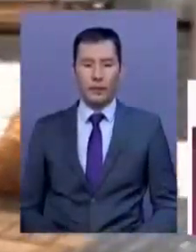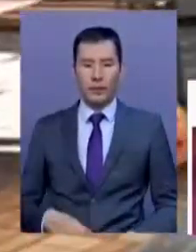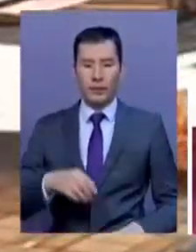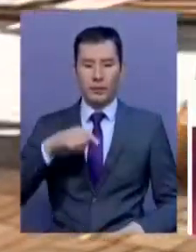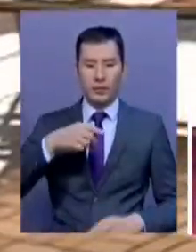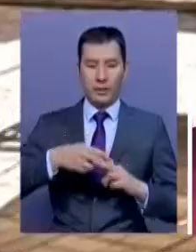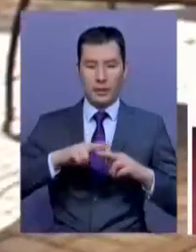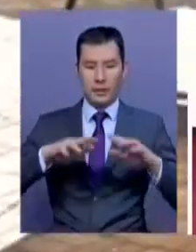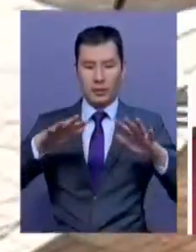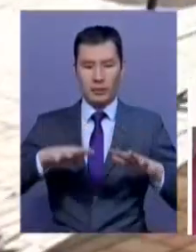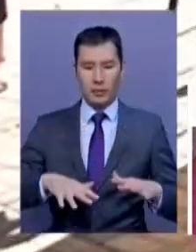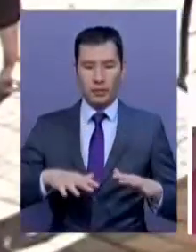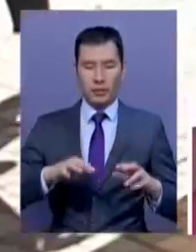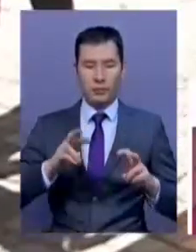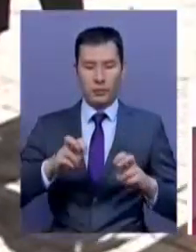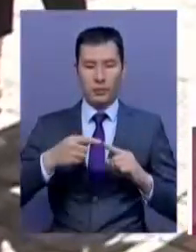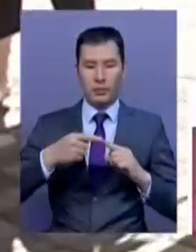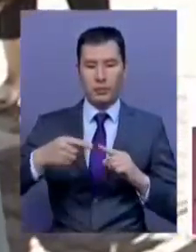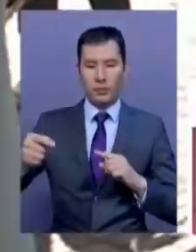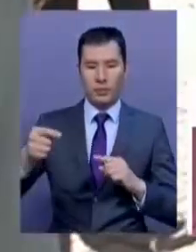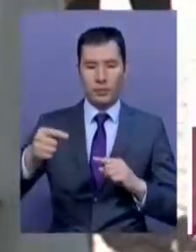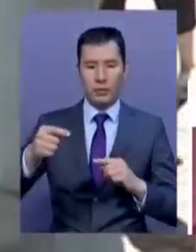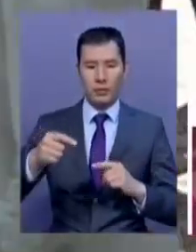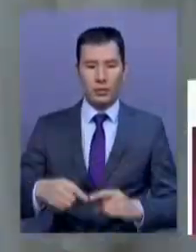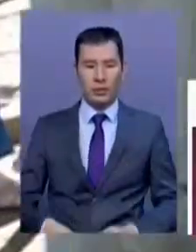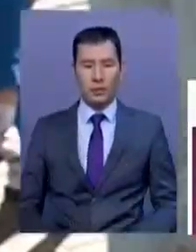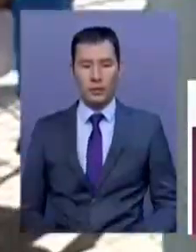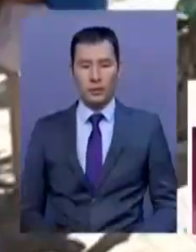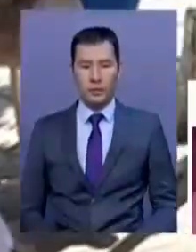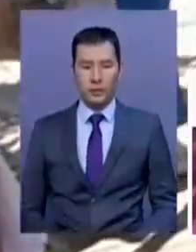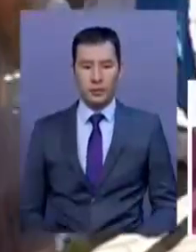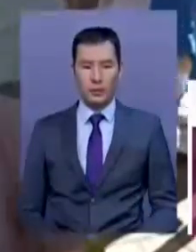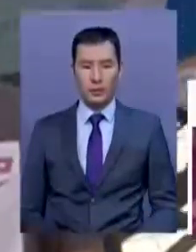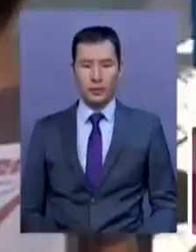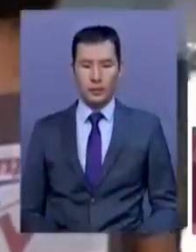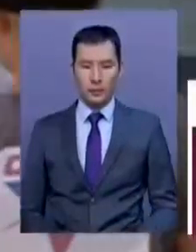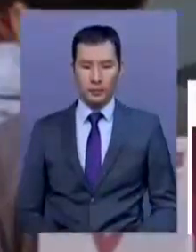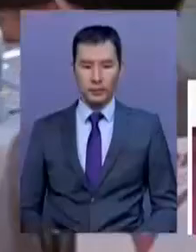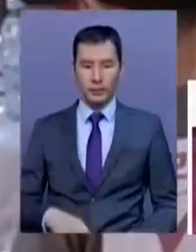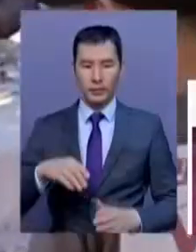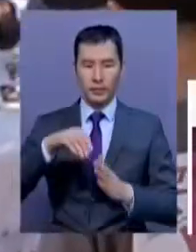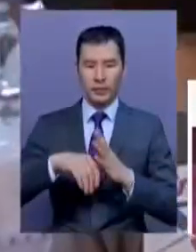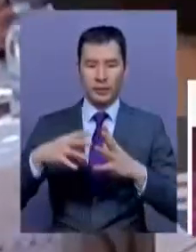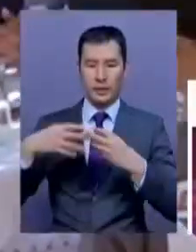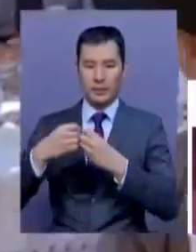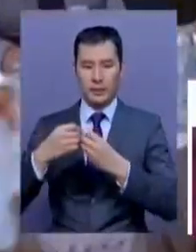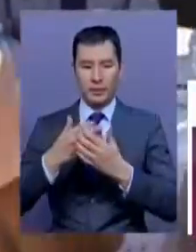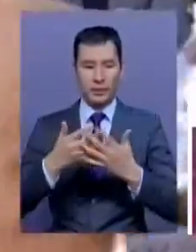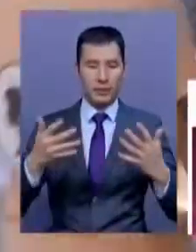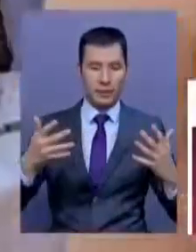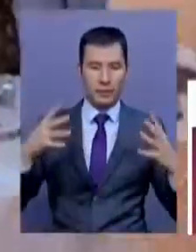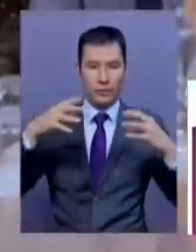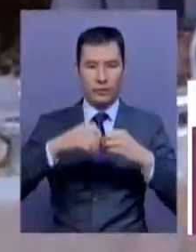киелі ұғымдарды жас ұрпақтың бойына дарту мақсатында дағдарыс орталығының қызметкерлері мұндағы отбасылар арасында түрлі байқау